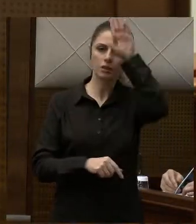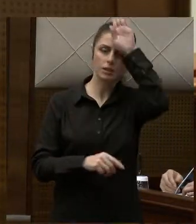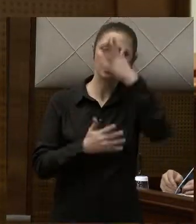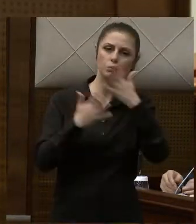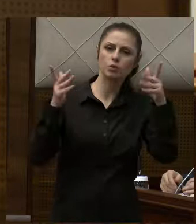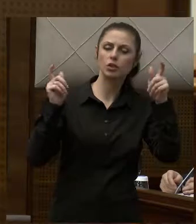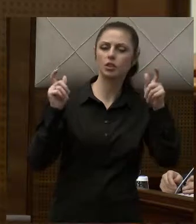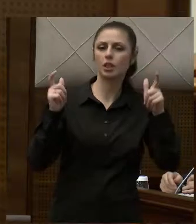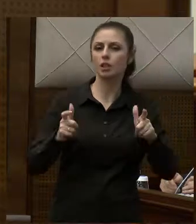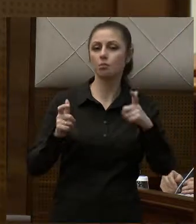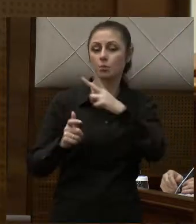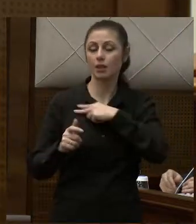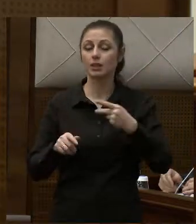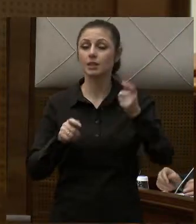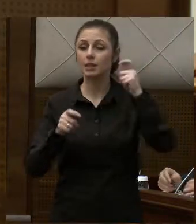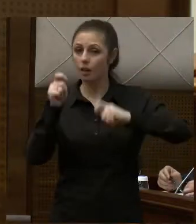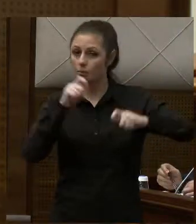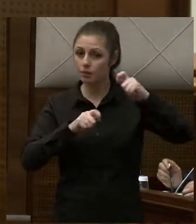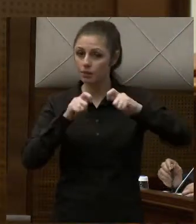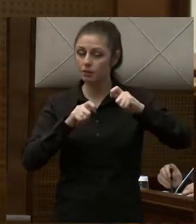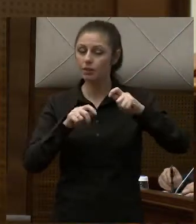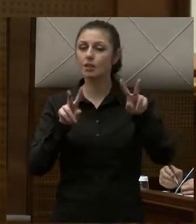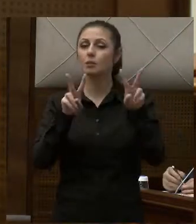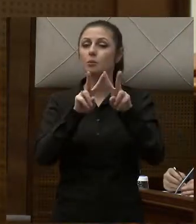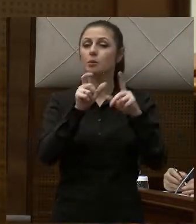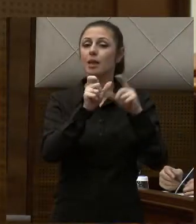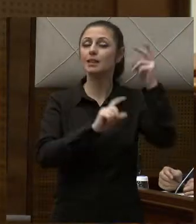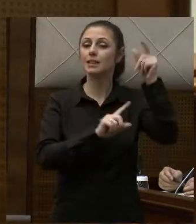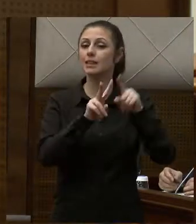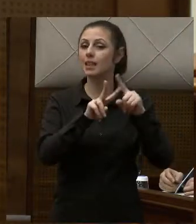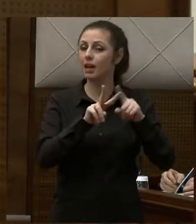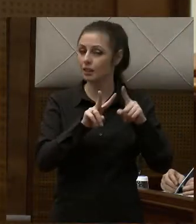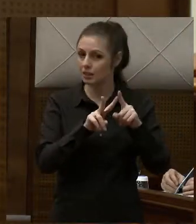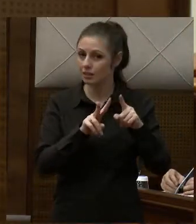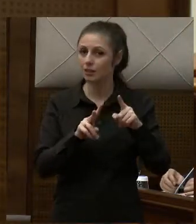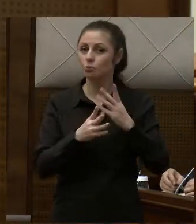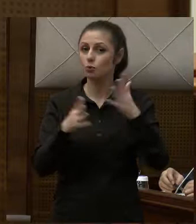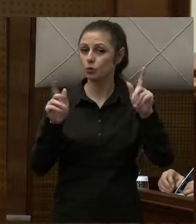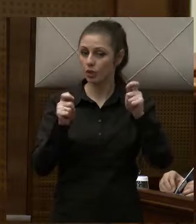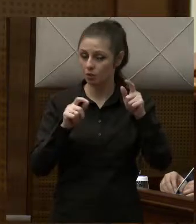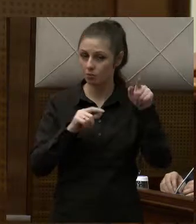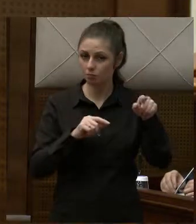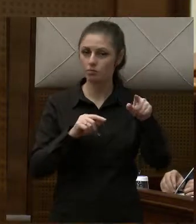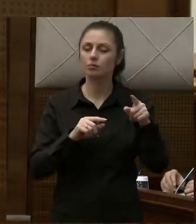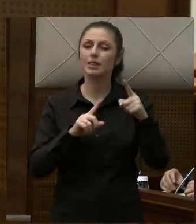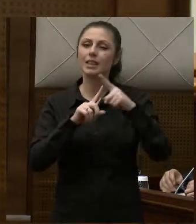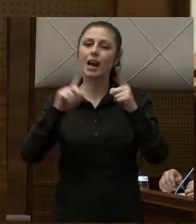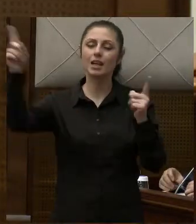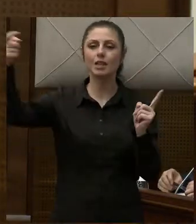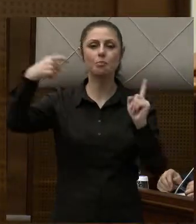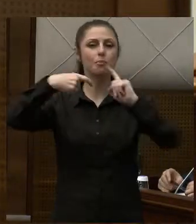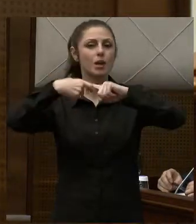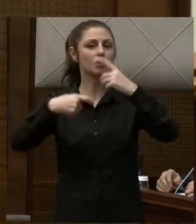Büyükşehir Belediye'mizin yaptığı, özellikle Mimar Sinan ilçemizi, Büyükçekmece'mizi Mimar Sinan'a ve Trakya'ya bağlayan